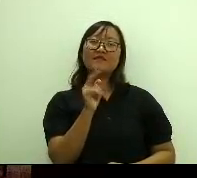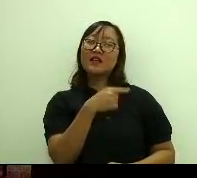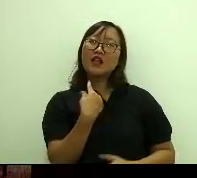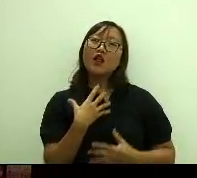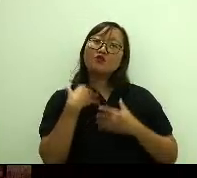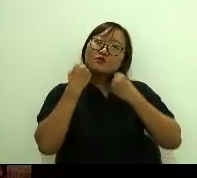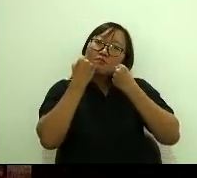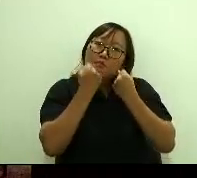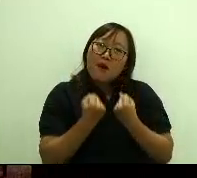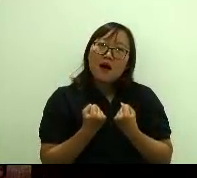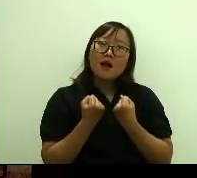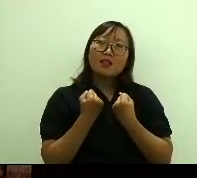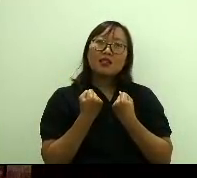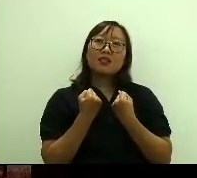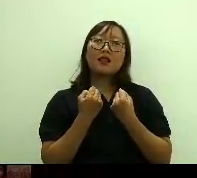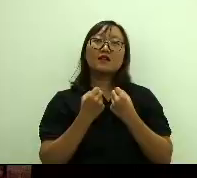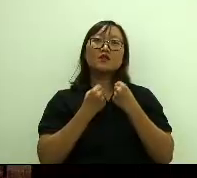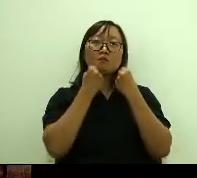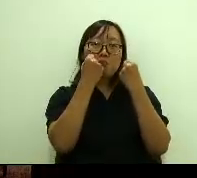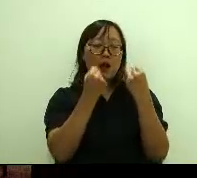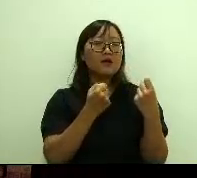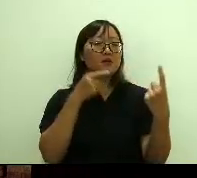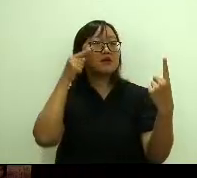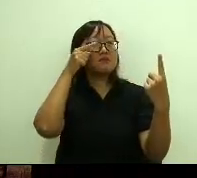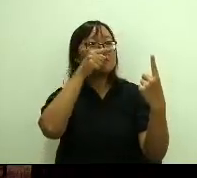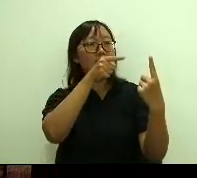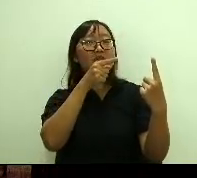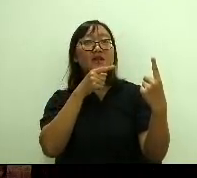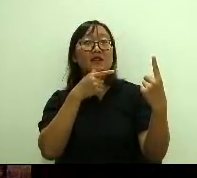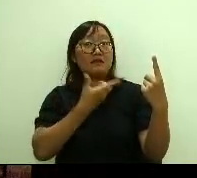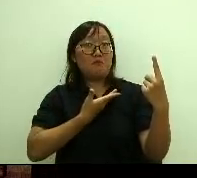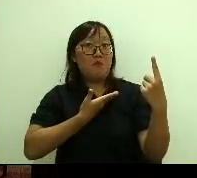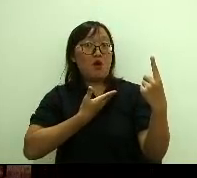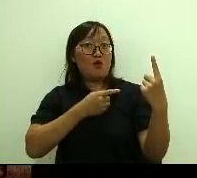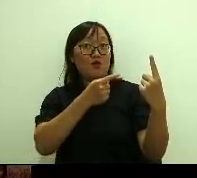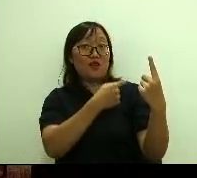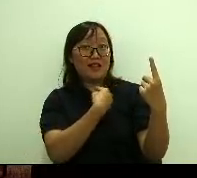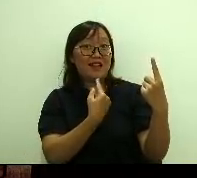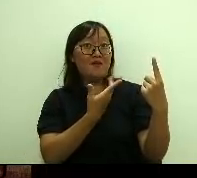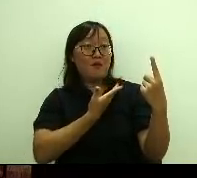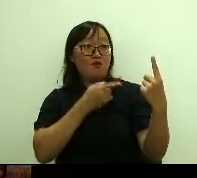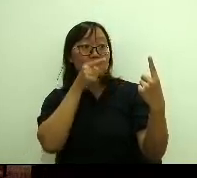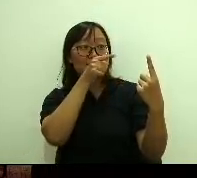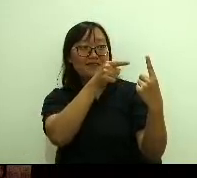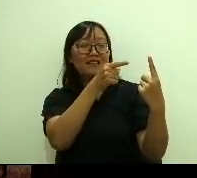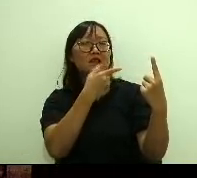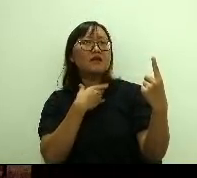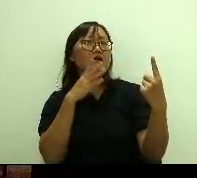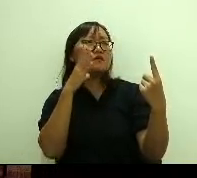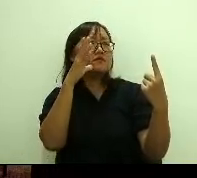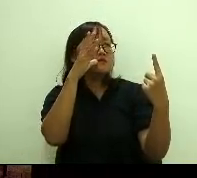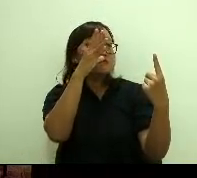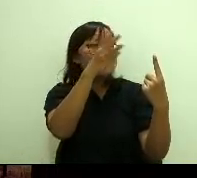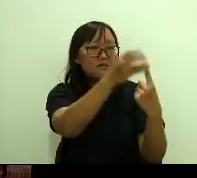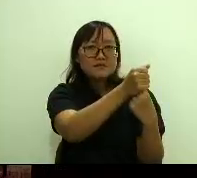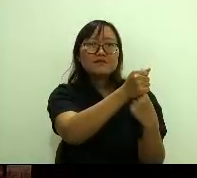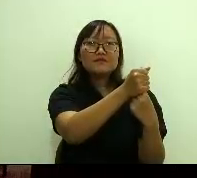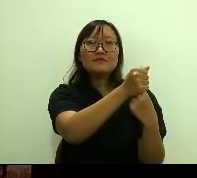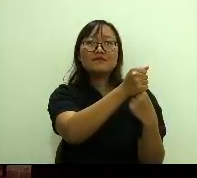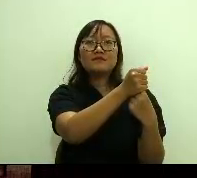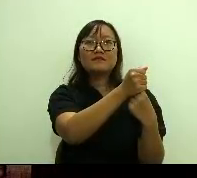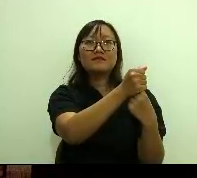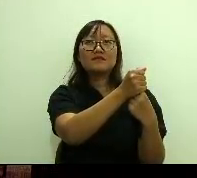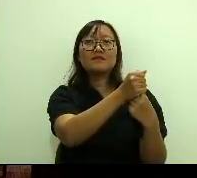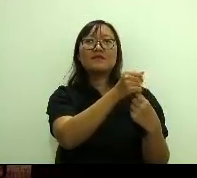untuk mendapatkan mutiara yang indah, untuk mendapatkan harta yang indah, dalam hal ini untuk